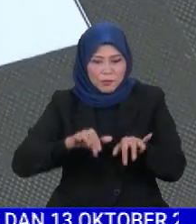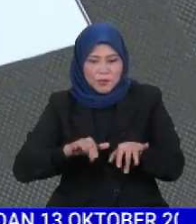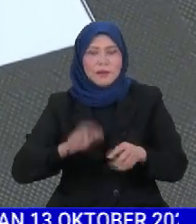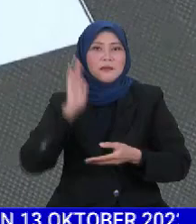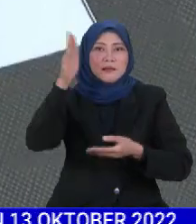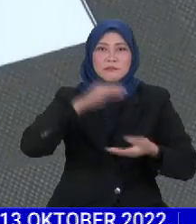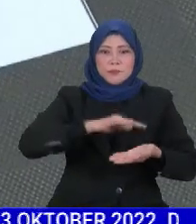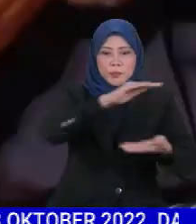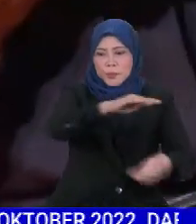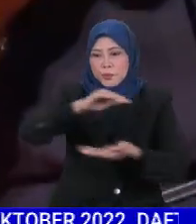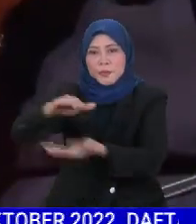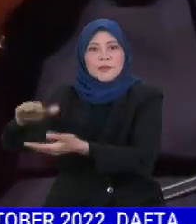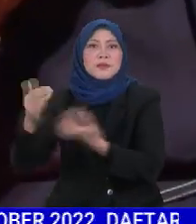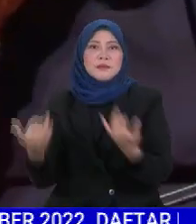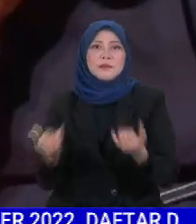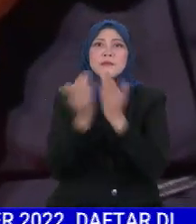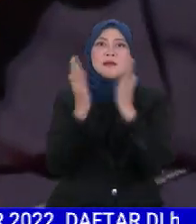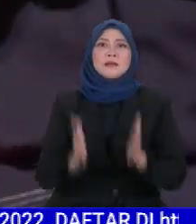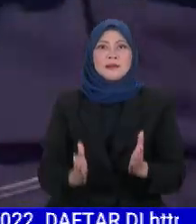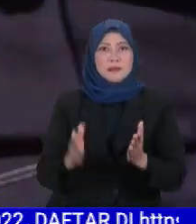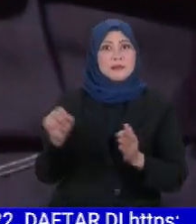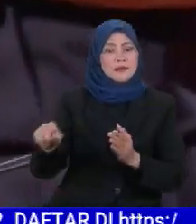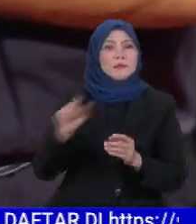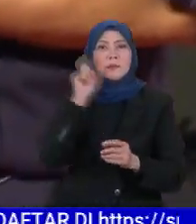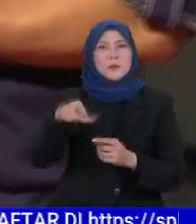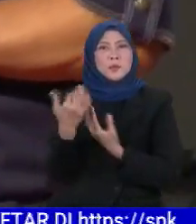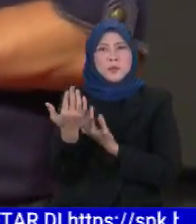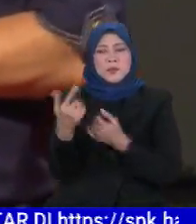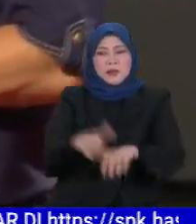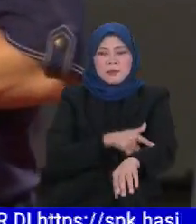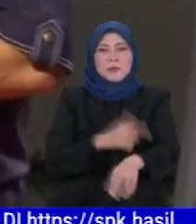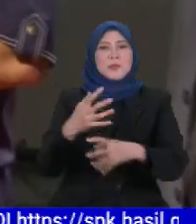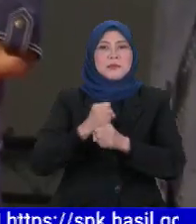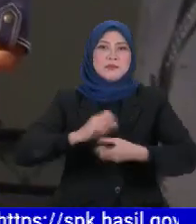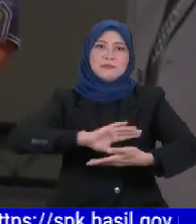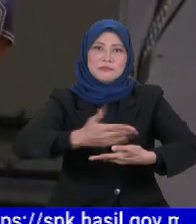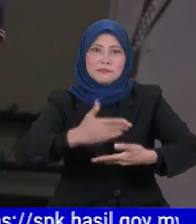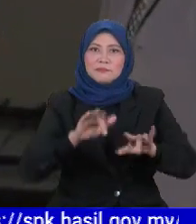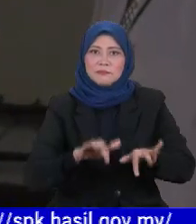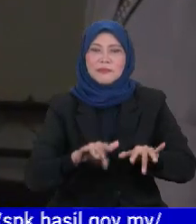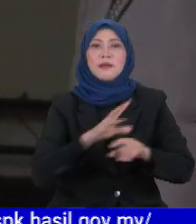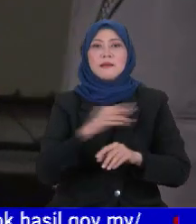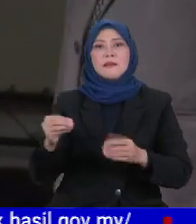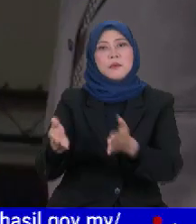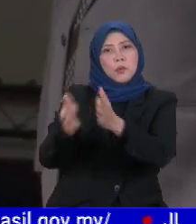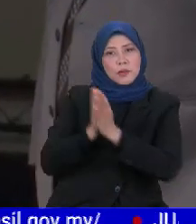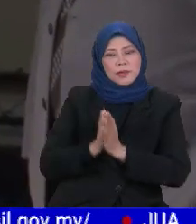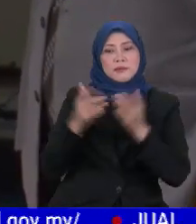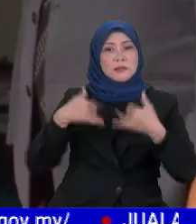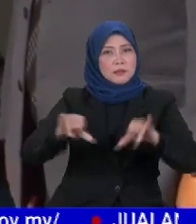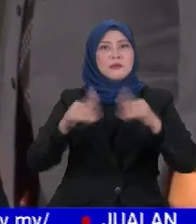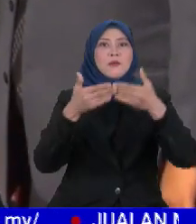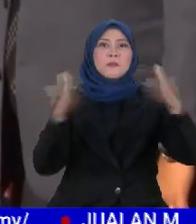teratur bagi mengelak pelajar yang terpilih tidak perlu menunggu lama mendapatkan peranti tersebut sementara permohonan masih